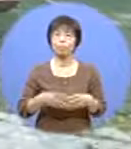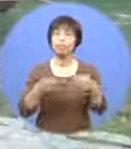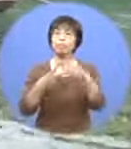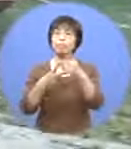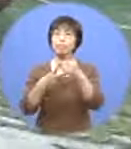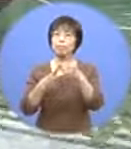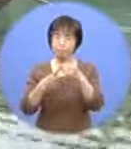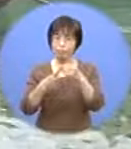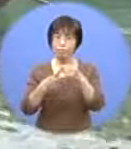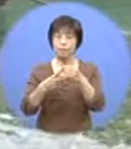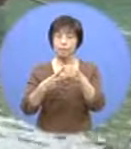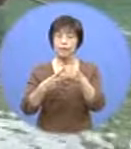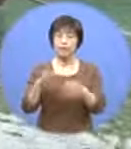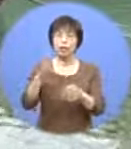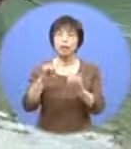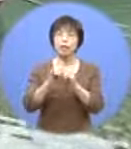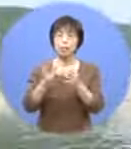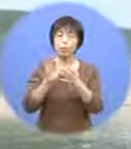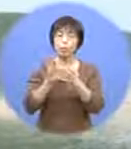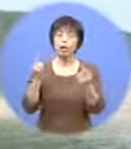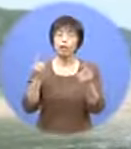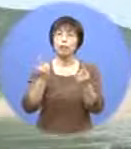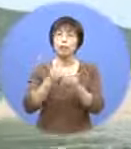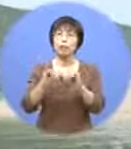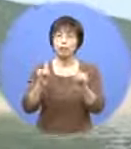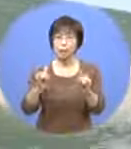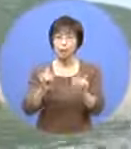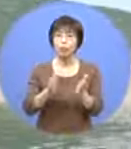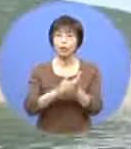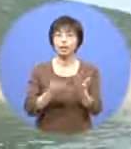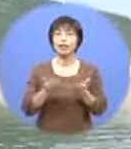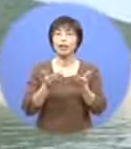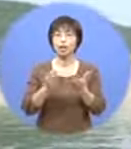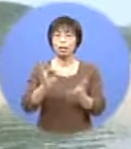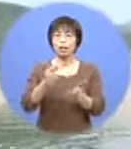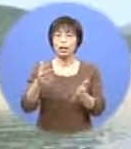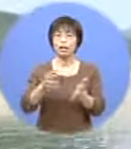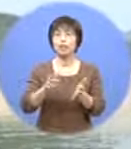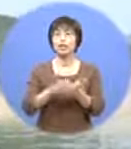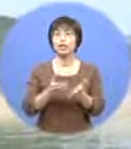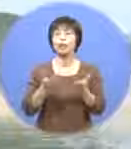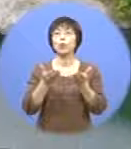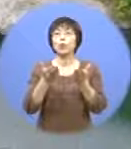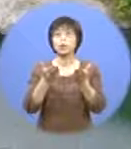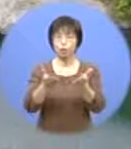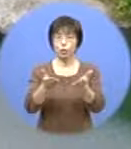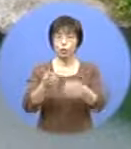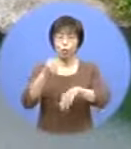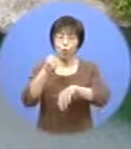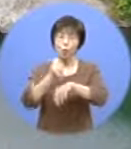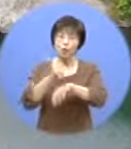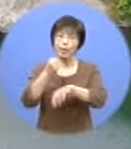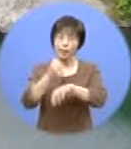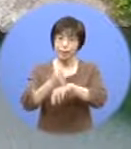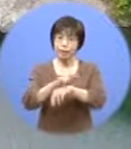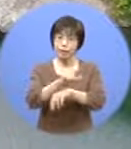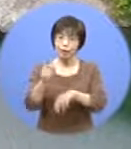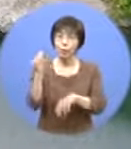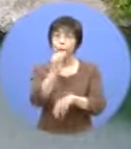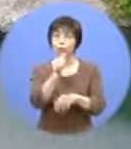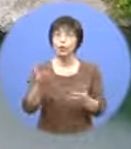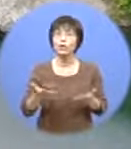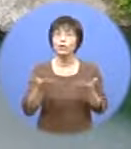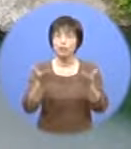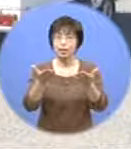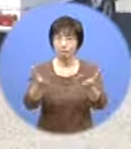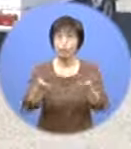前半は広く県民の模範となる方を称える県知事表彰受賞者の功績を紹介、